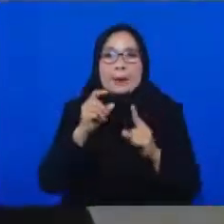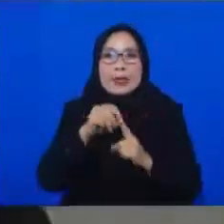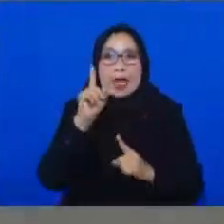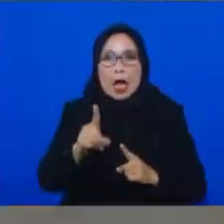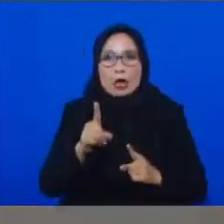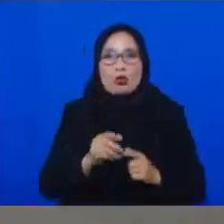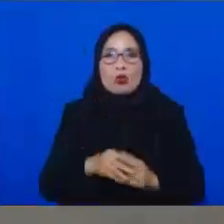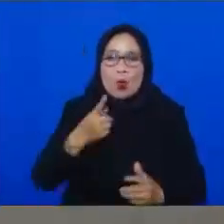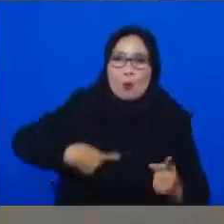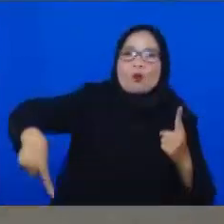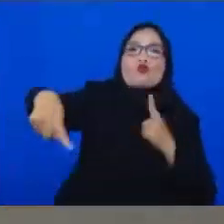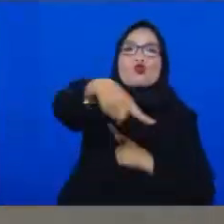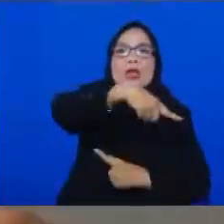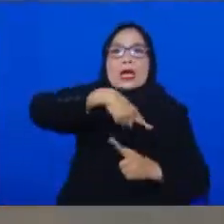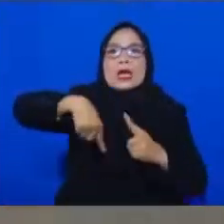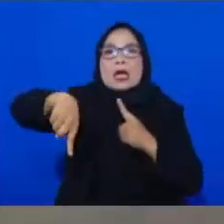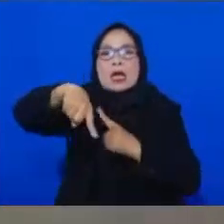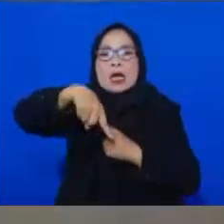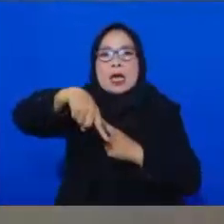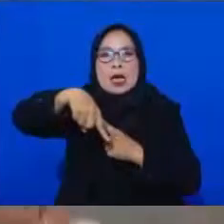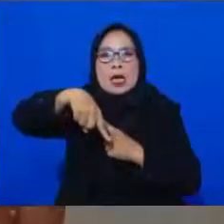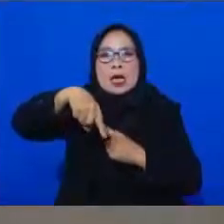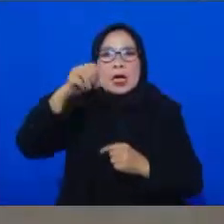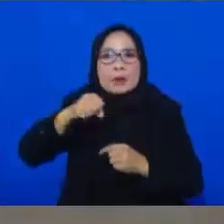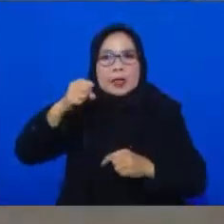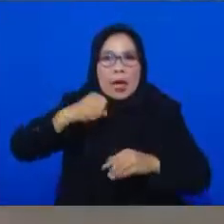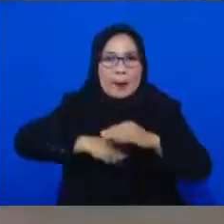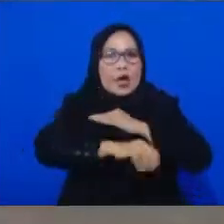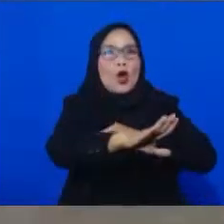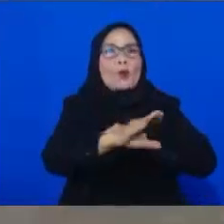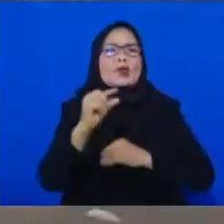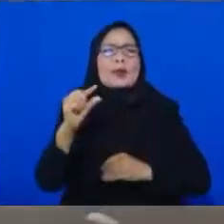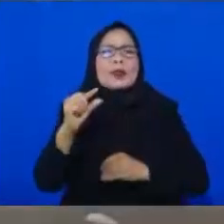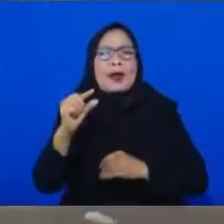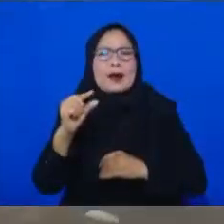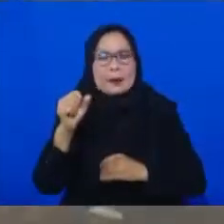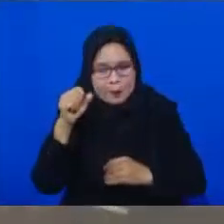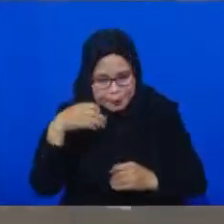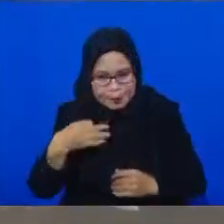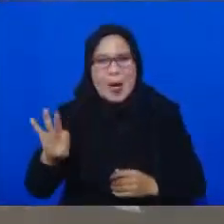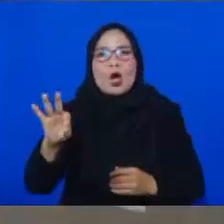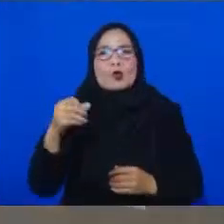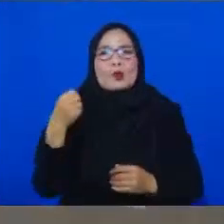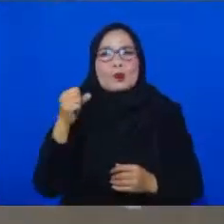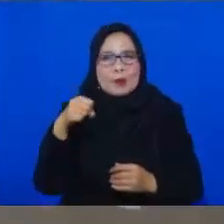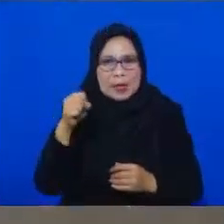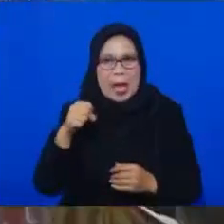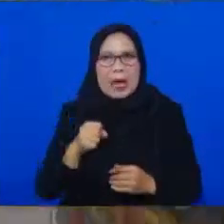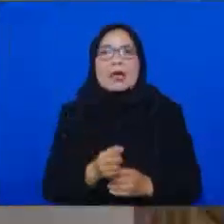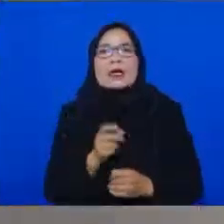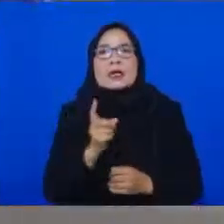putar arah ke sini, ke Bangka, kirain bisa nerobos sebentar ke sini tapi enggak bisa. Katanya ada perbaikan jalan Otista